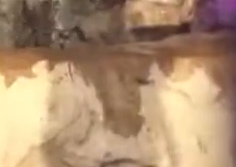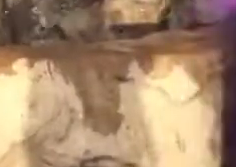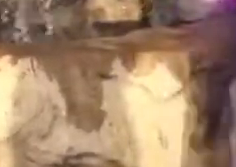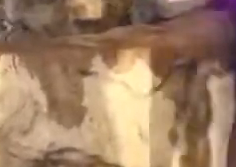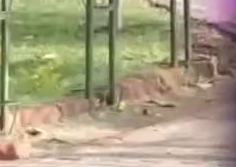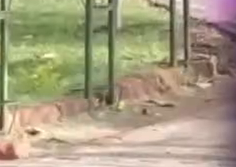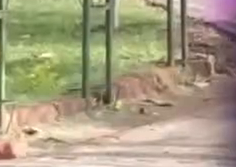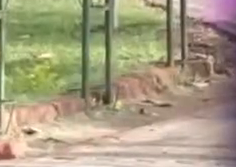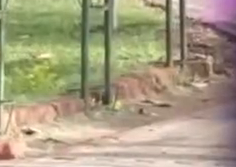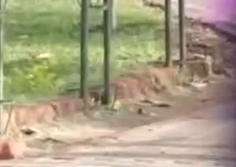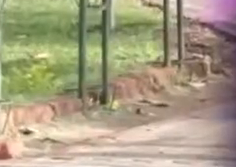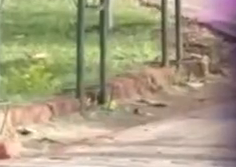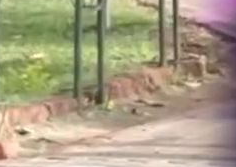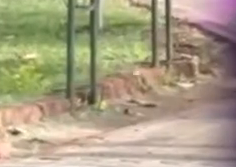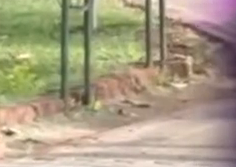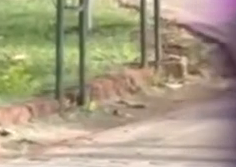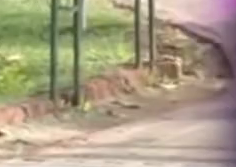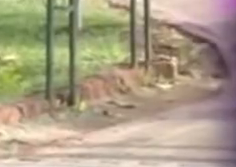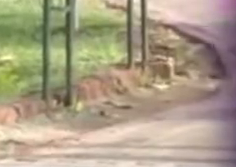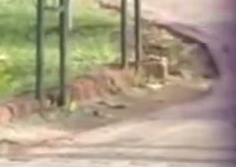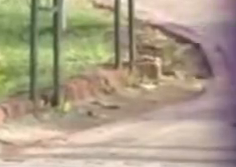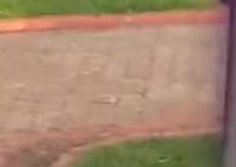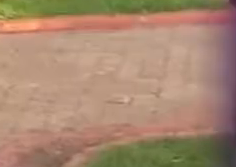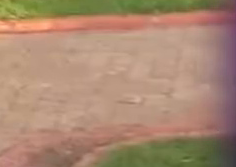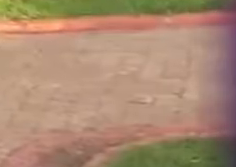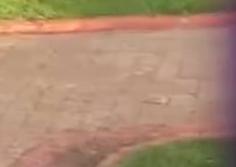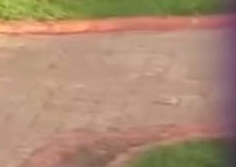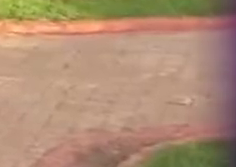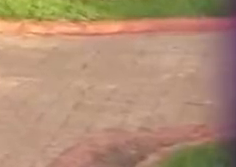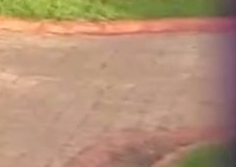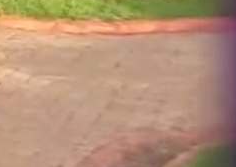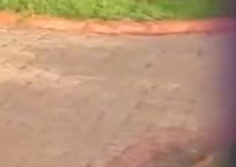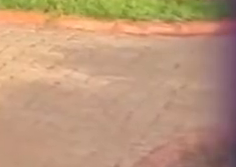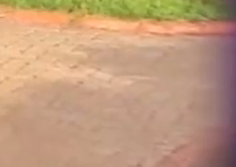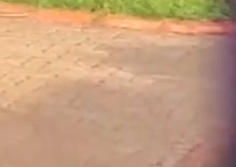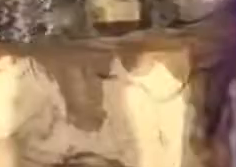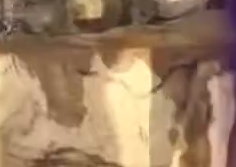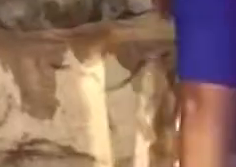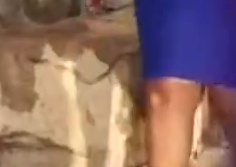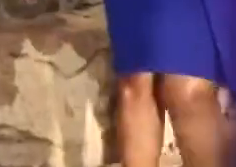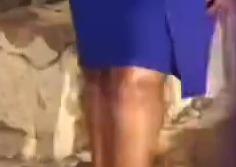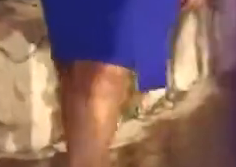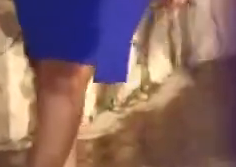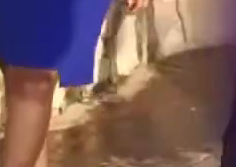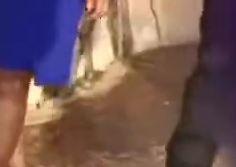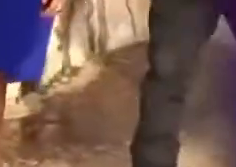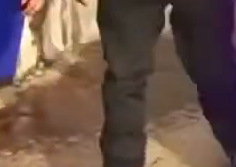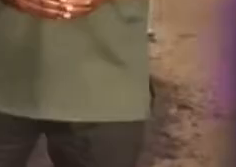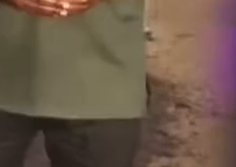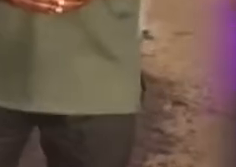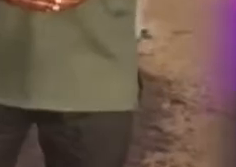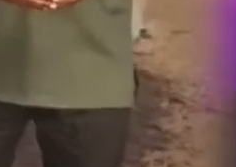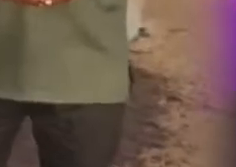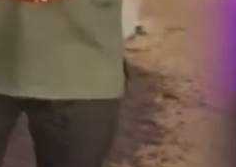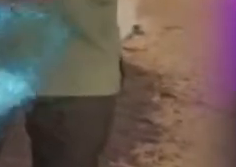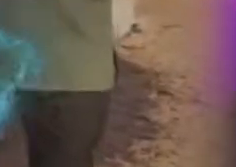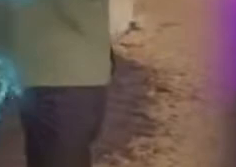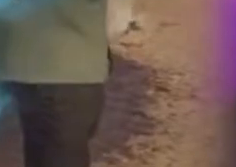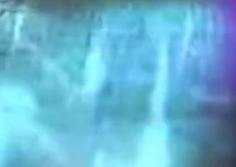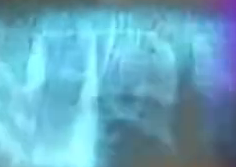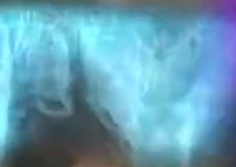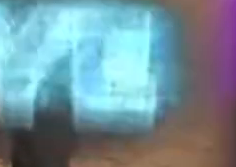undo tutona kwa ilia, mikalila yitu, misini, natambai ya mukamba. Ba, Mutongo